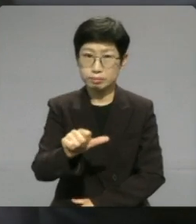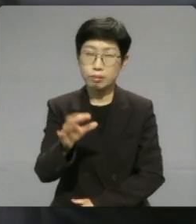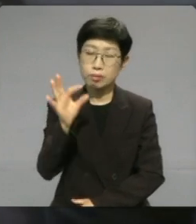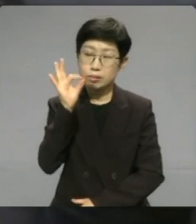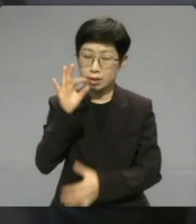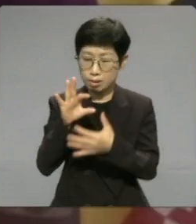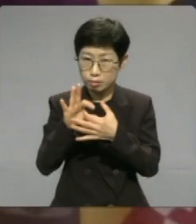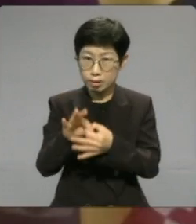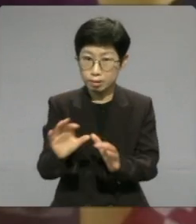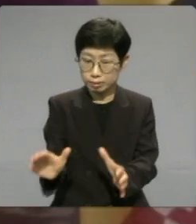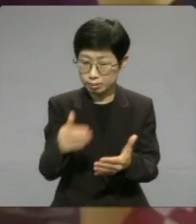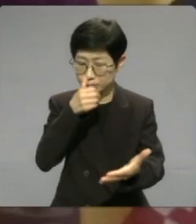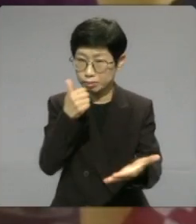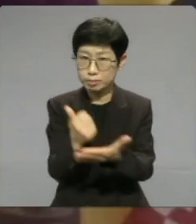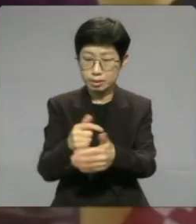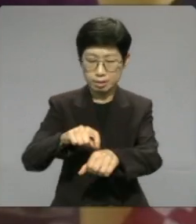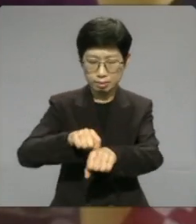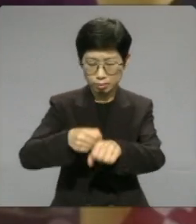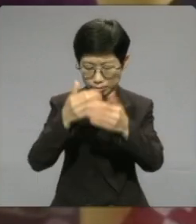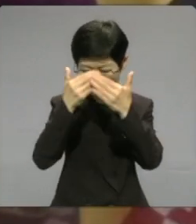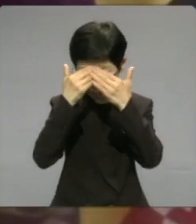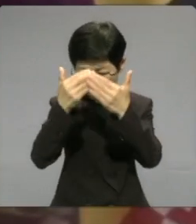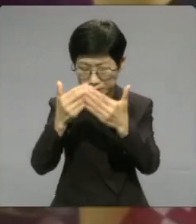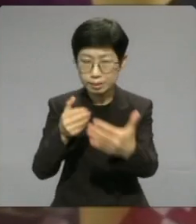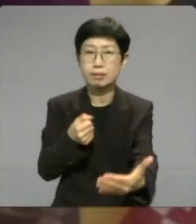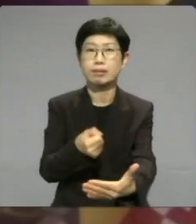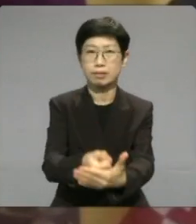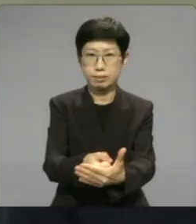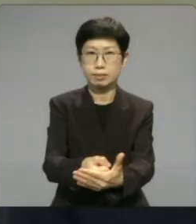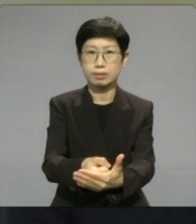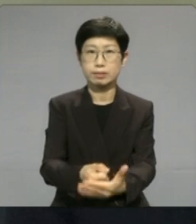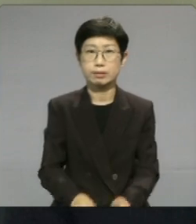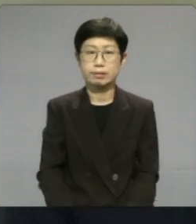관련 경범죄를 사면하는 행정명령에 서명한